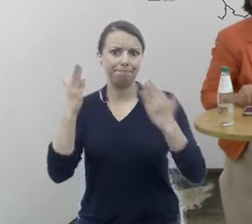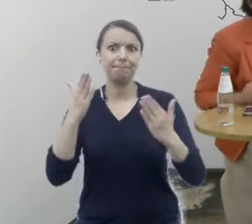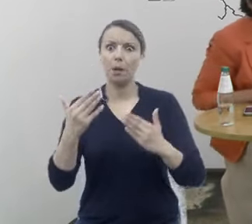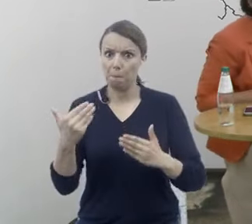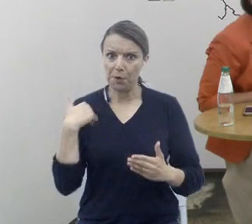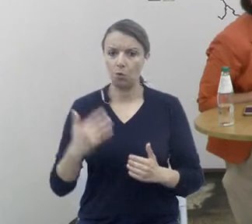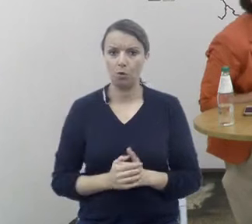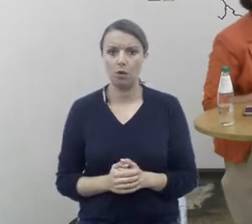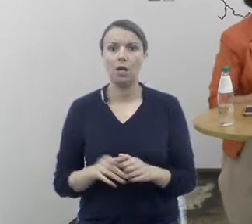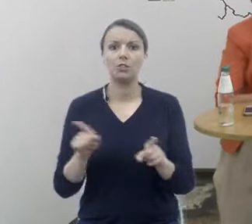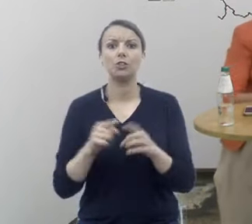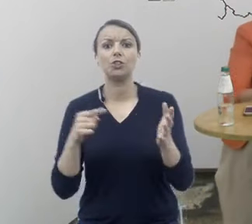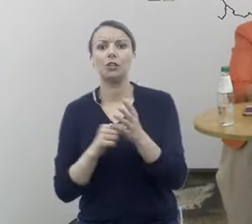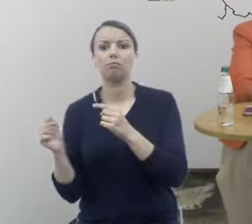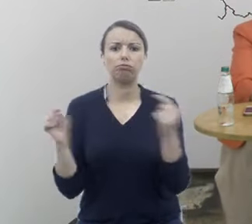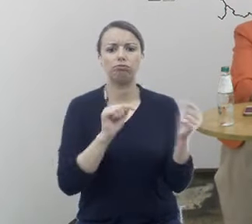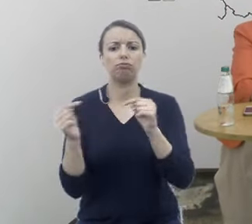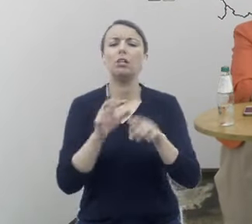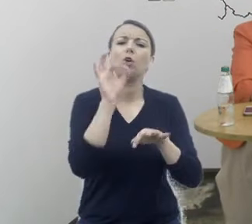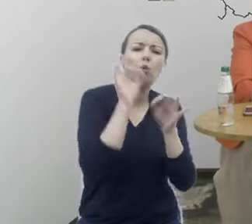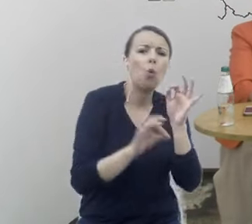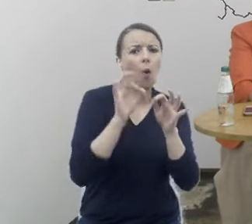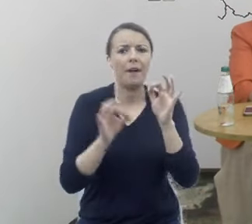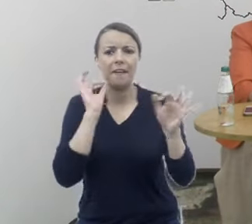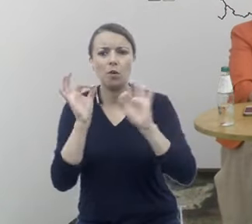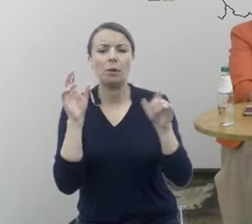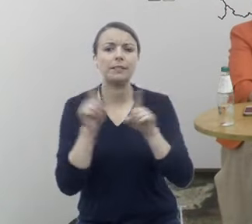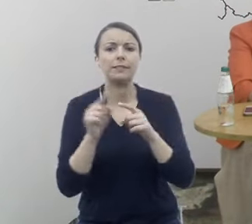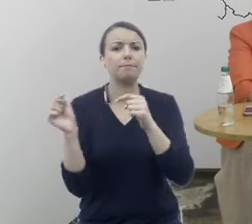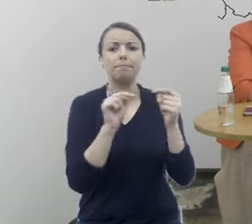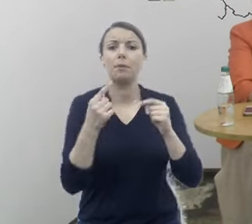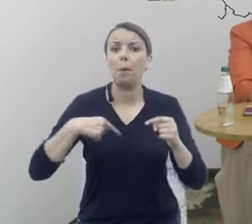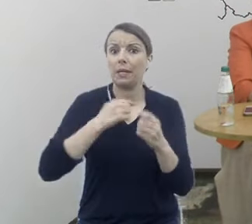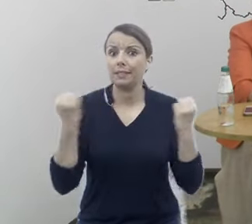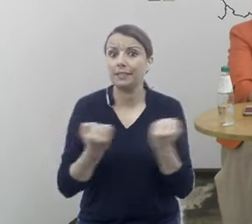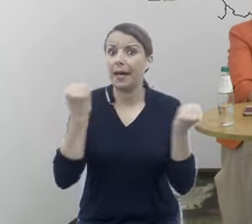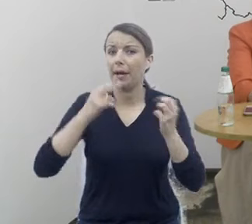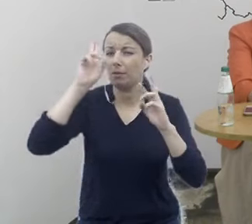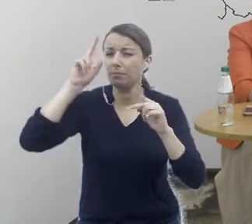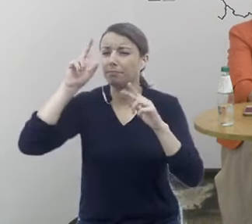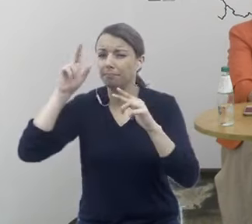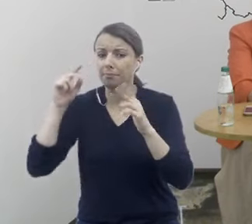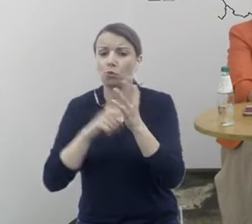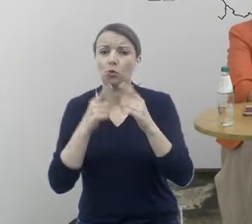sporu właśnie o te detale, które próbujemy odtworzyć, no to analizy